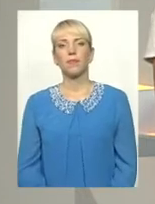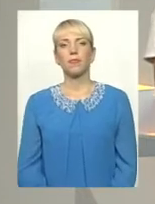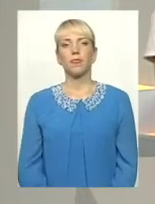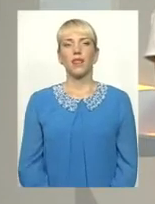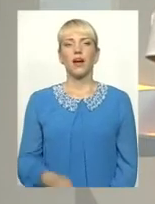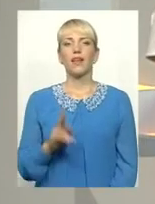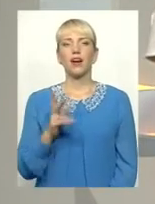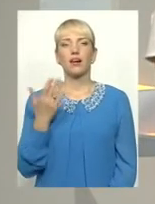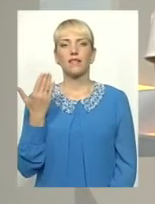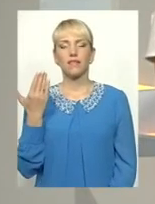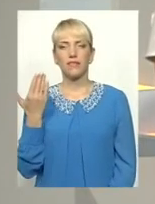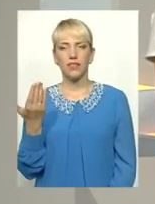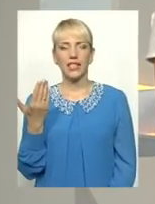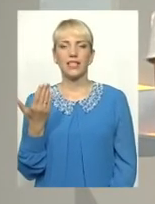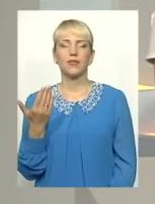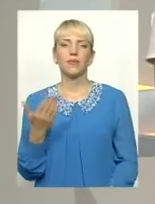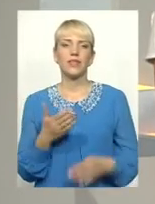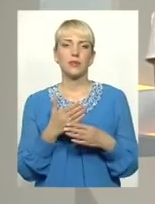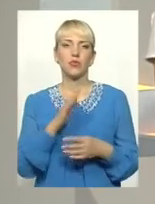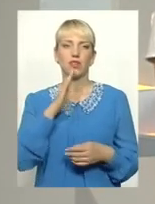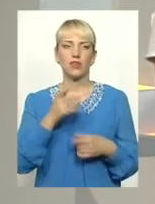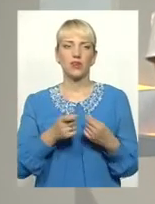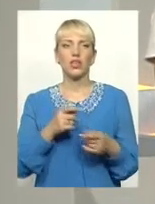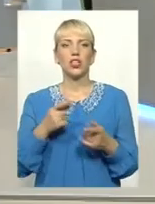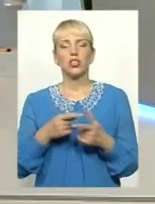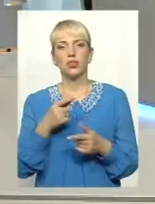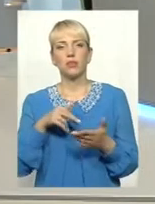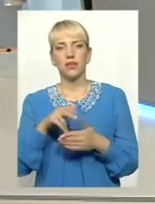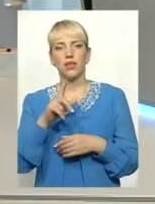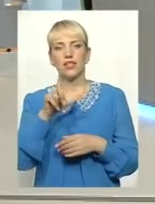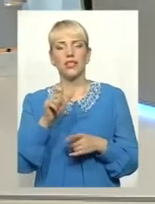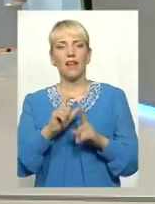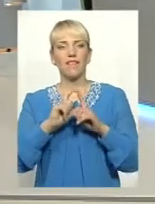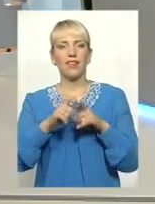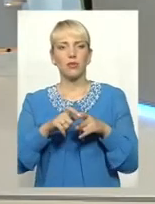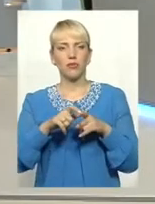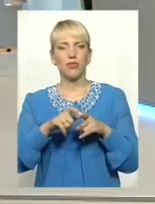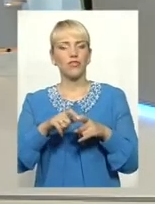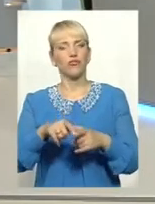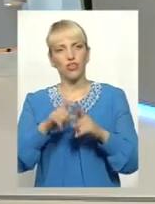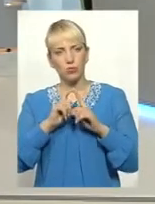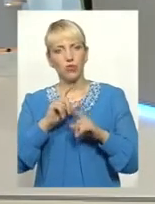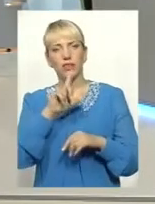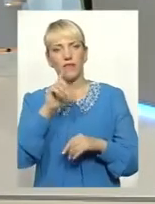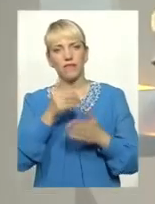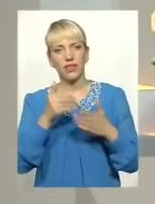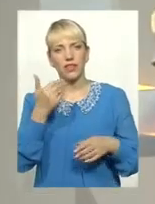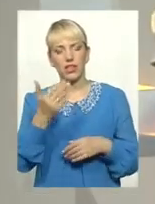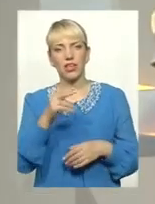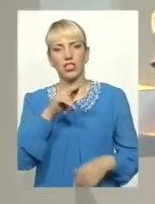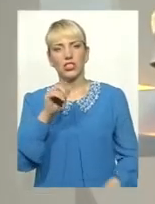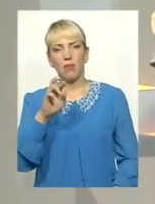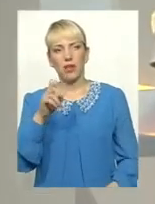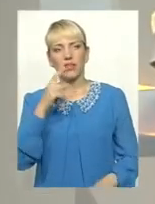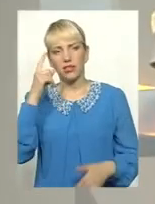нашу владу? Чи підете ви все ж таки за відповіддю до них? Ну, оскільки пан Чапайда все ж таки запевнив